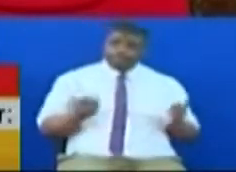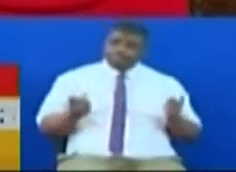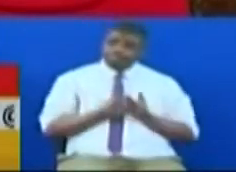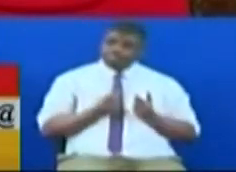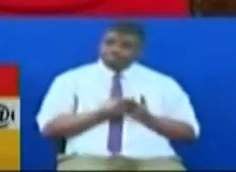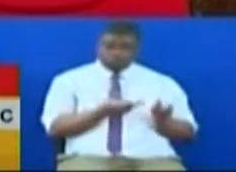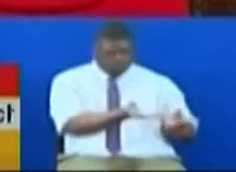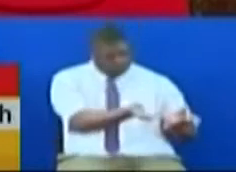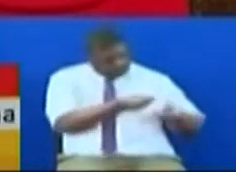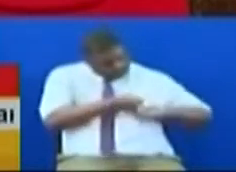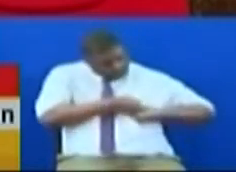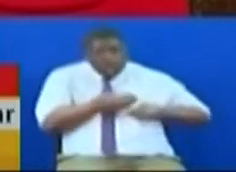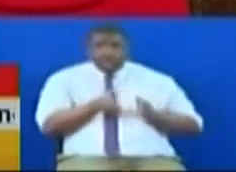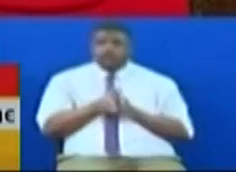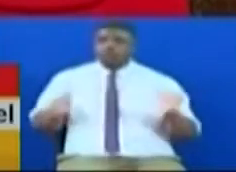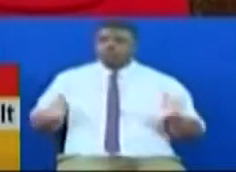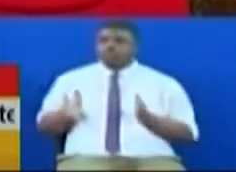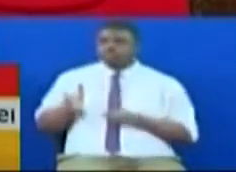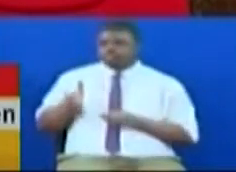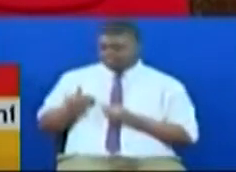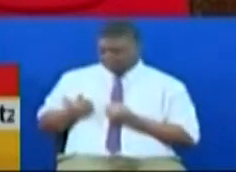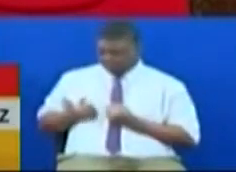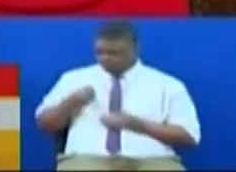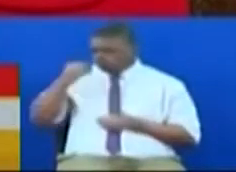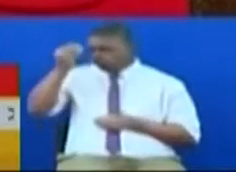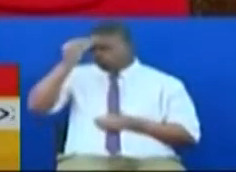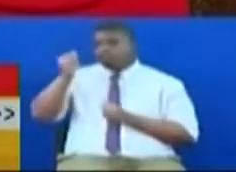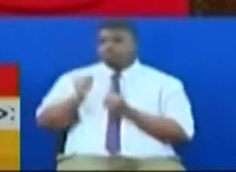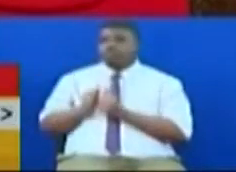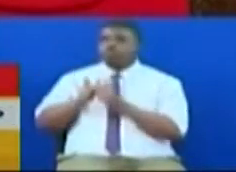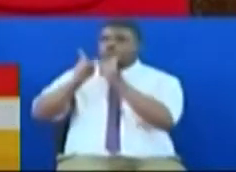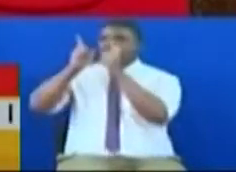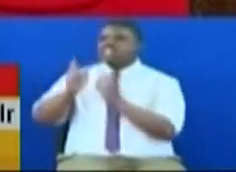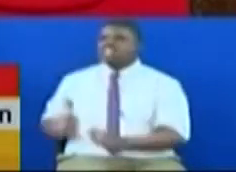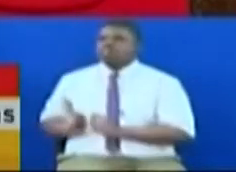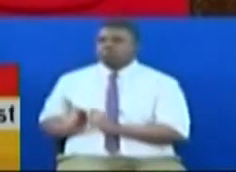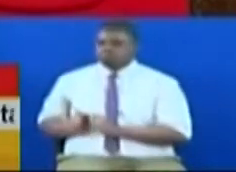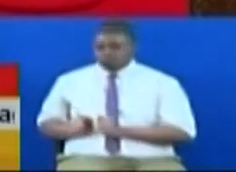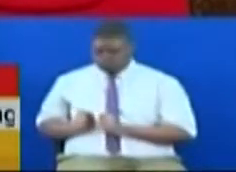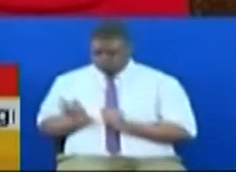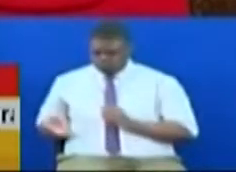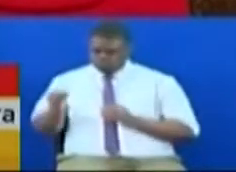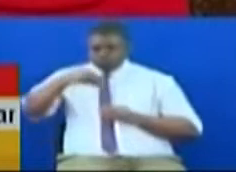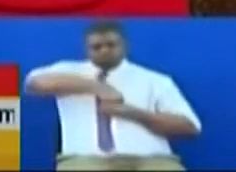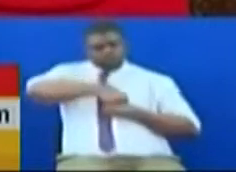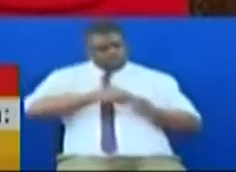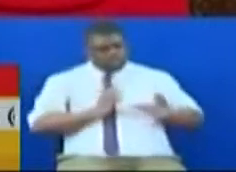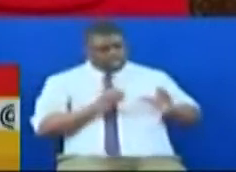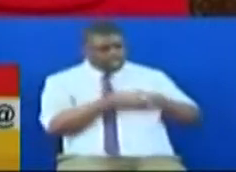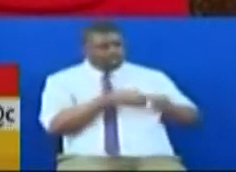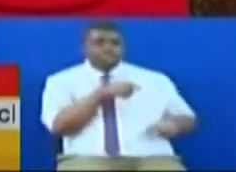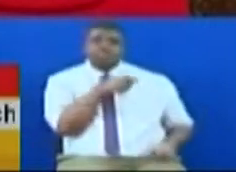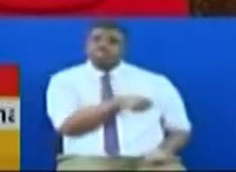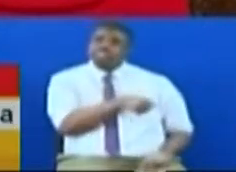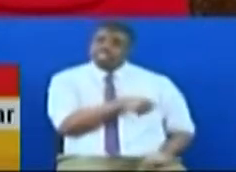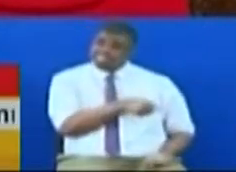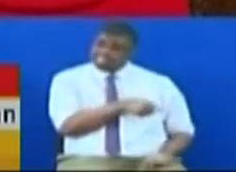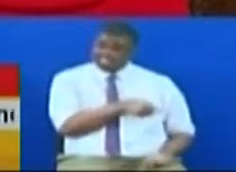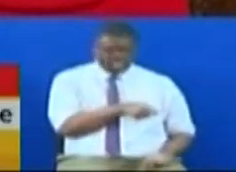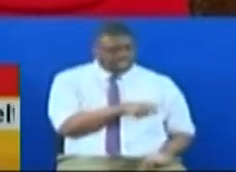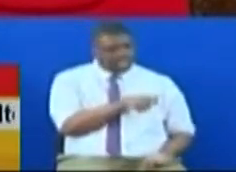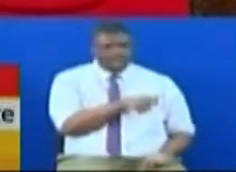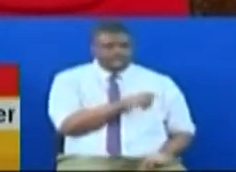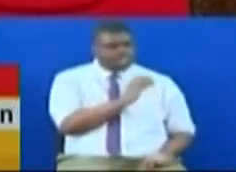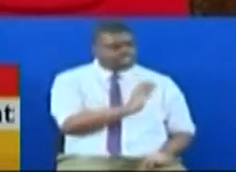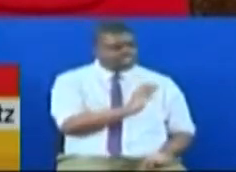nafasi ya kujifunza mambo ya kiuhasibu kwa kuwa kwenye kamati hii ya PIC. Mheshimiwa Speaker, pia nitumie nafasi